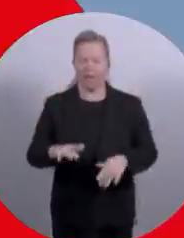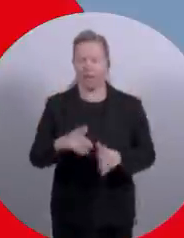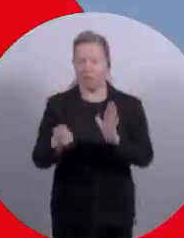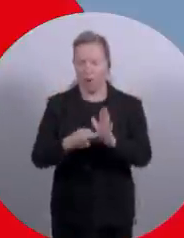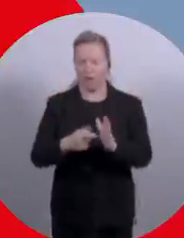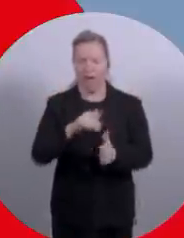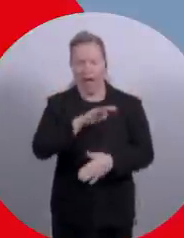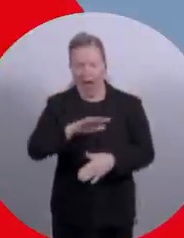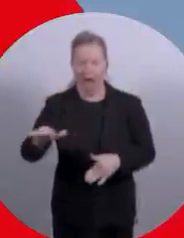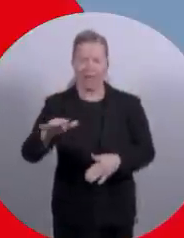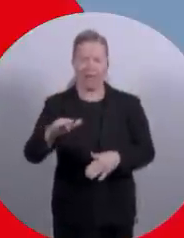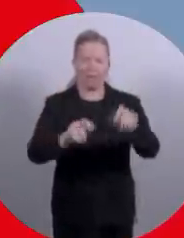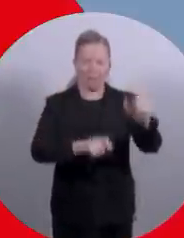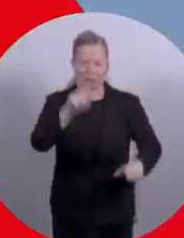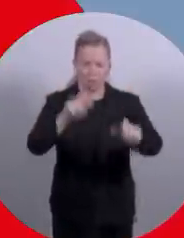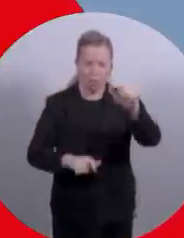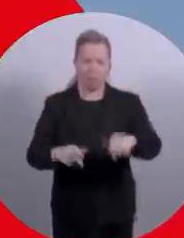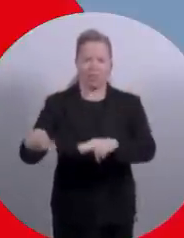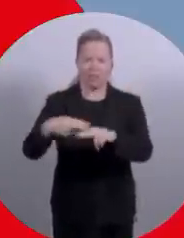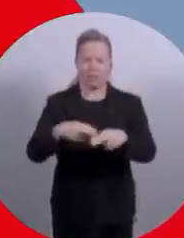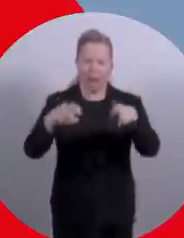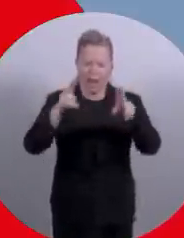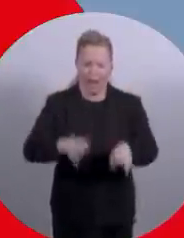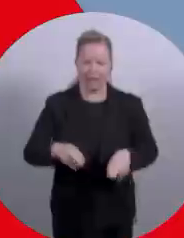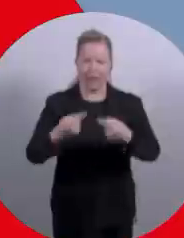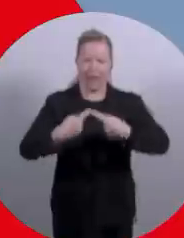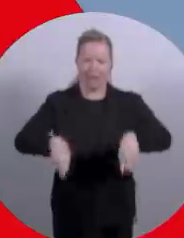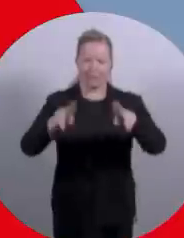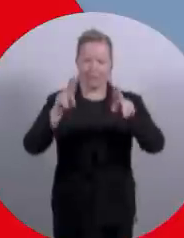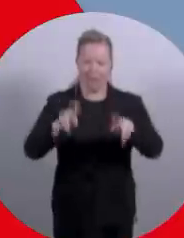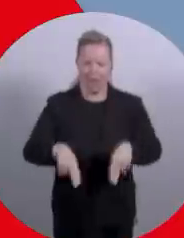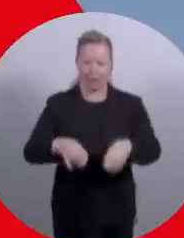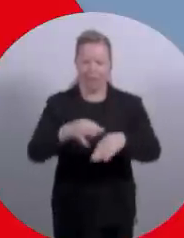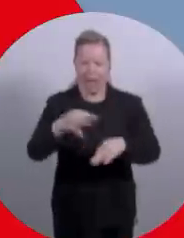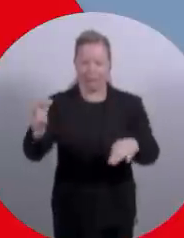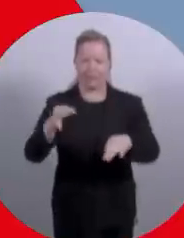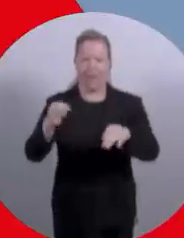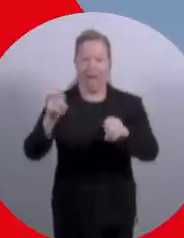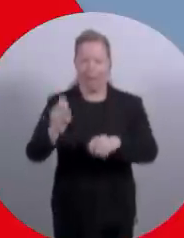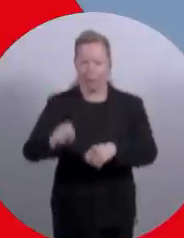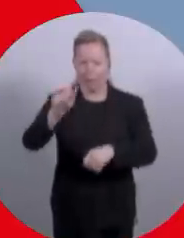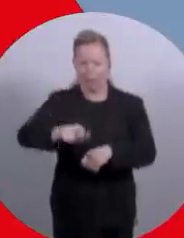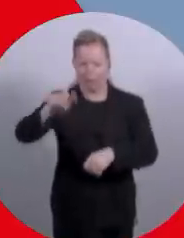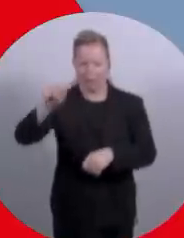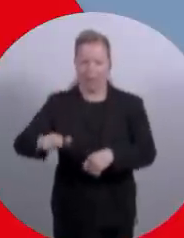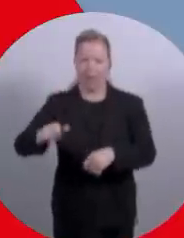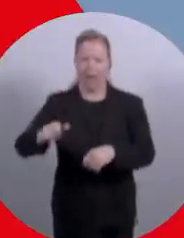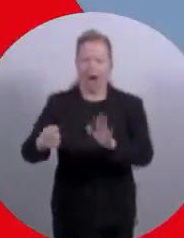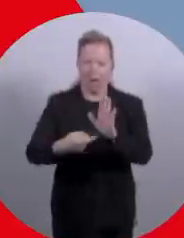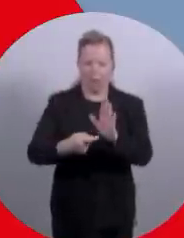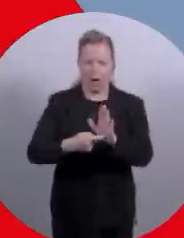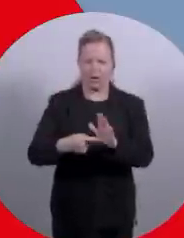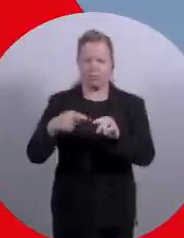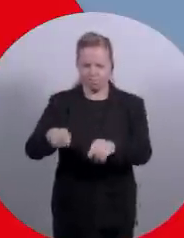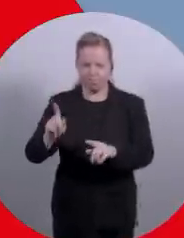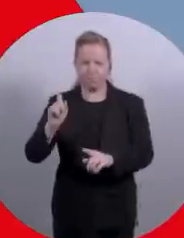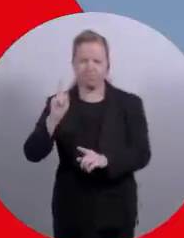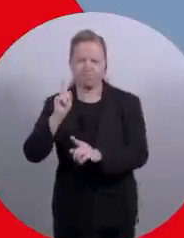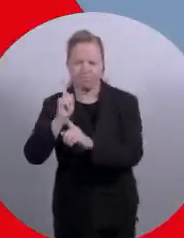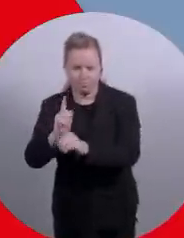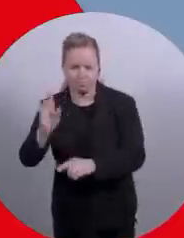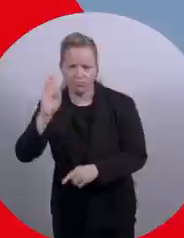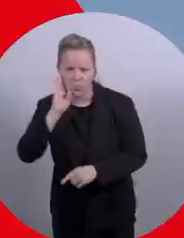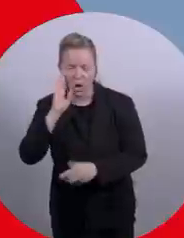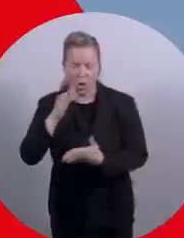Landesebene alle Welten Nationalrats und landtagsmandatare auf geht zu den Menschen und hört ihnen zu so wie wir es in